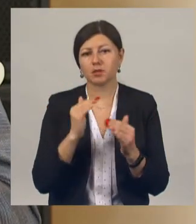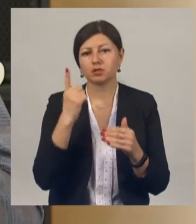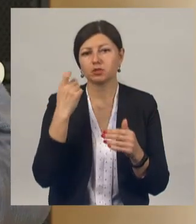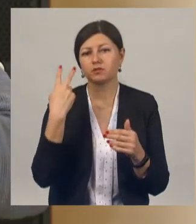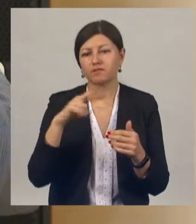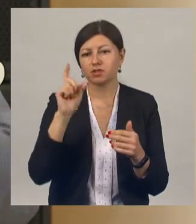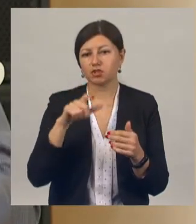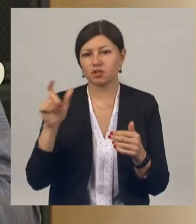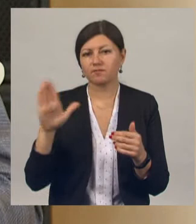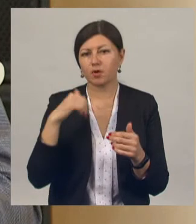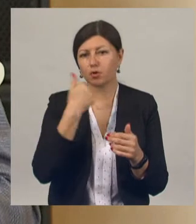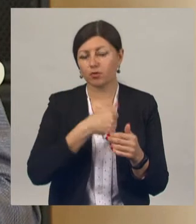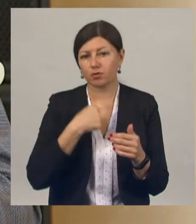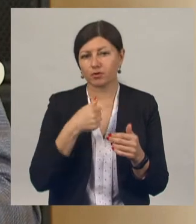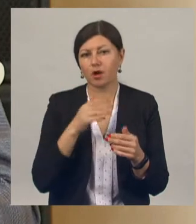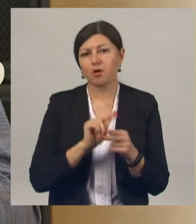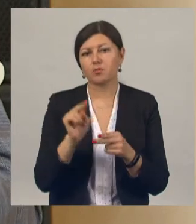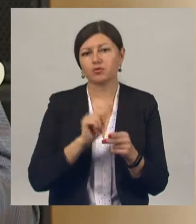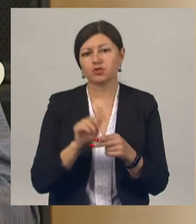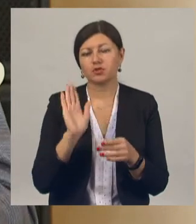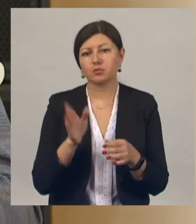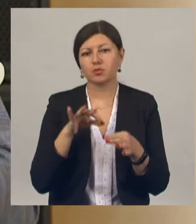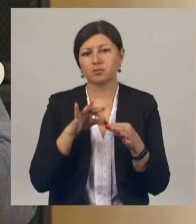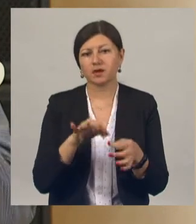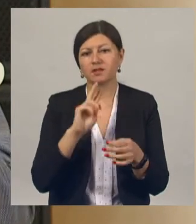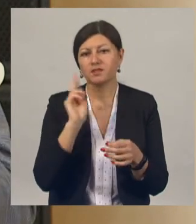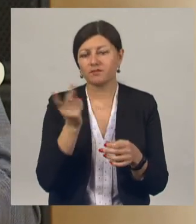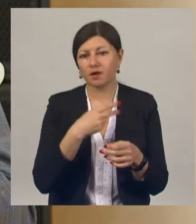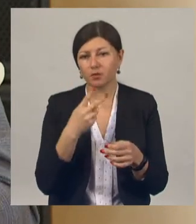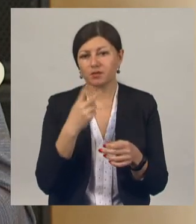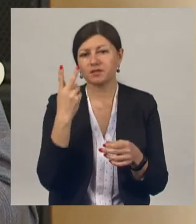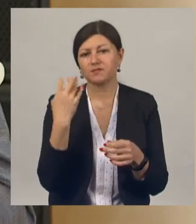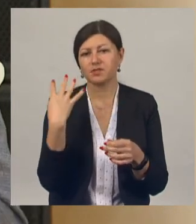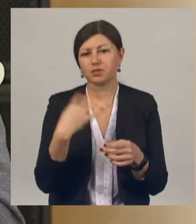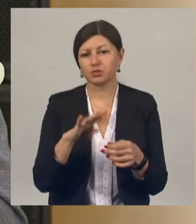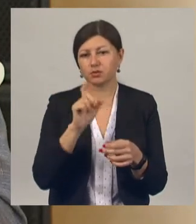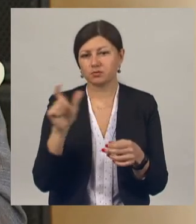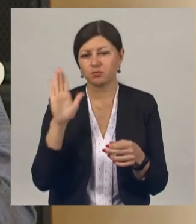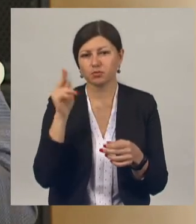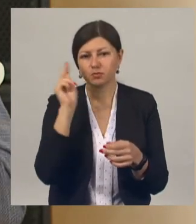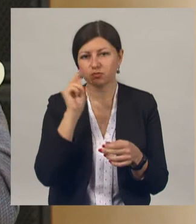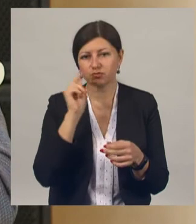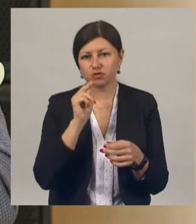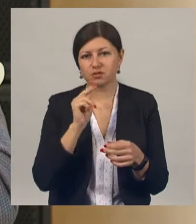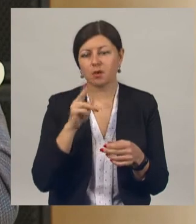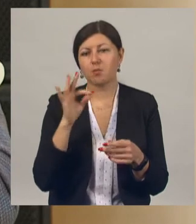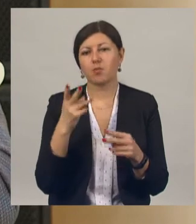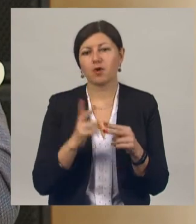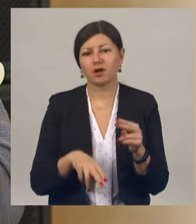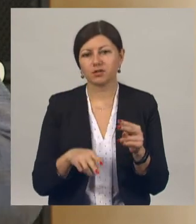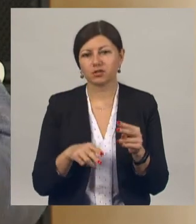год. С учетом того, что обучение будет проходить 2 года, 240 обучающихся будет учиться. По